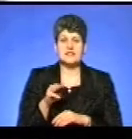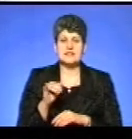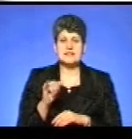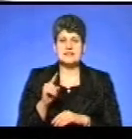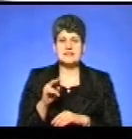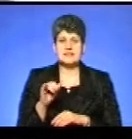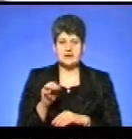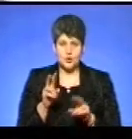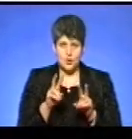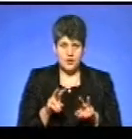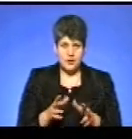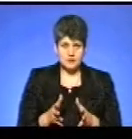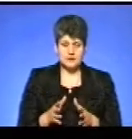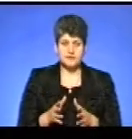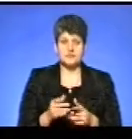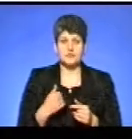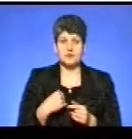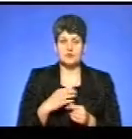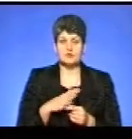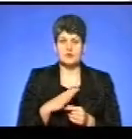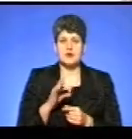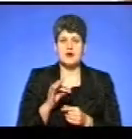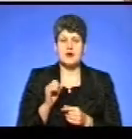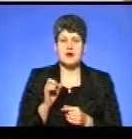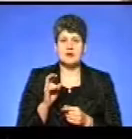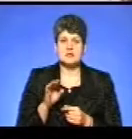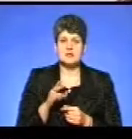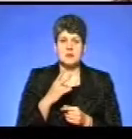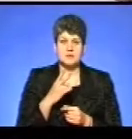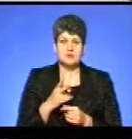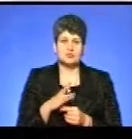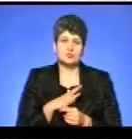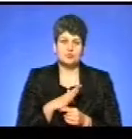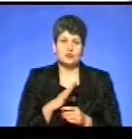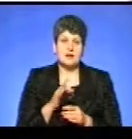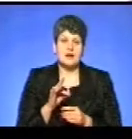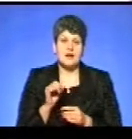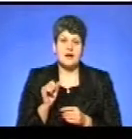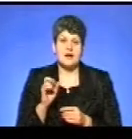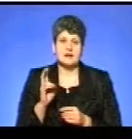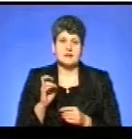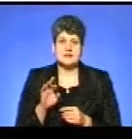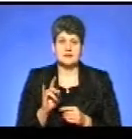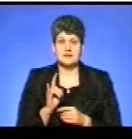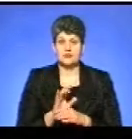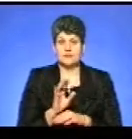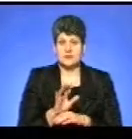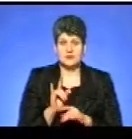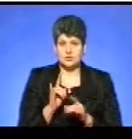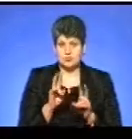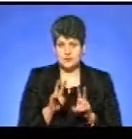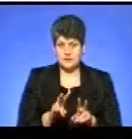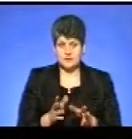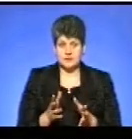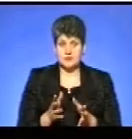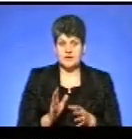і оглянули, тоді далі була реакція, настала, були виділи, що така була реакція. Ми дитину відправили, дитину подивилися, оглянули